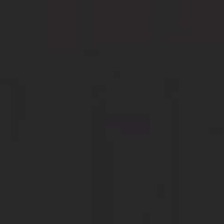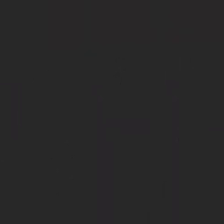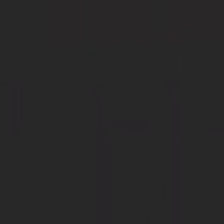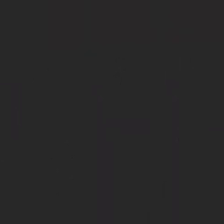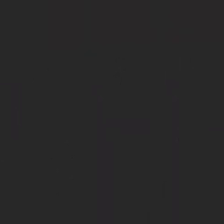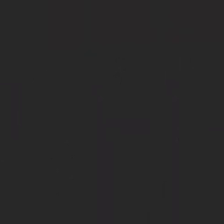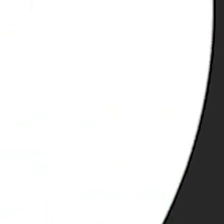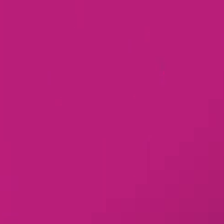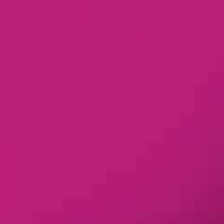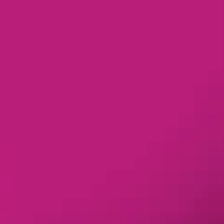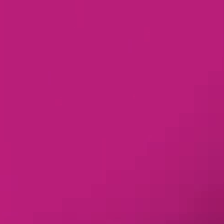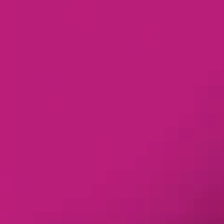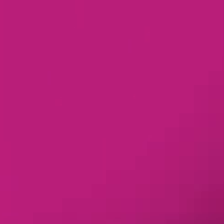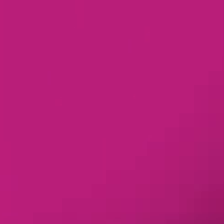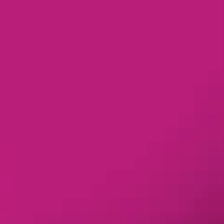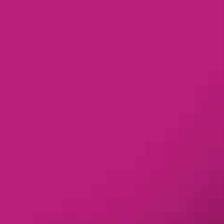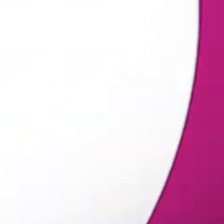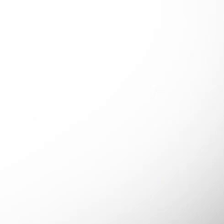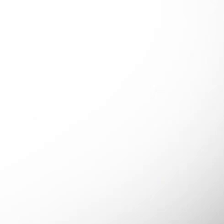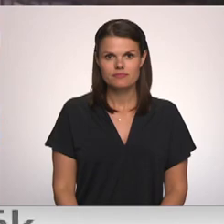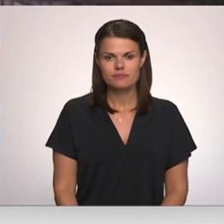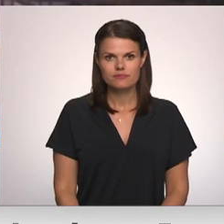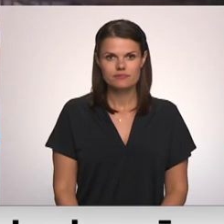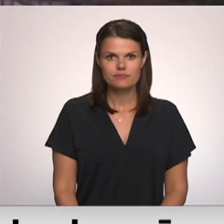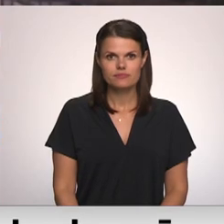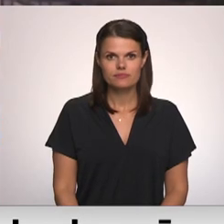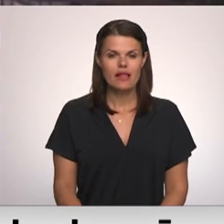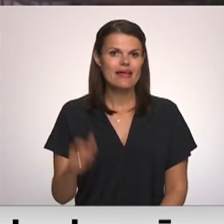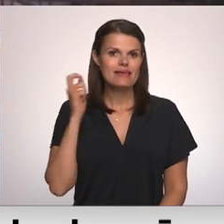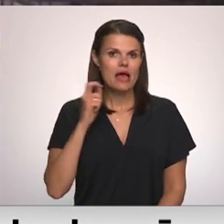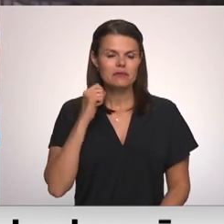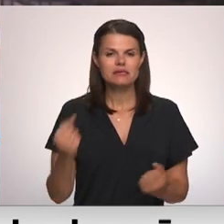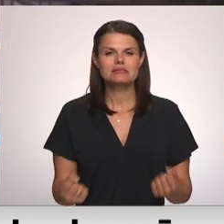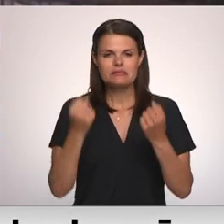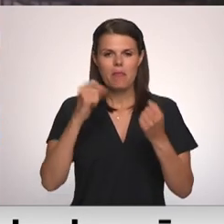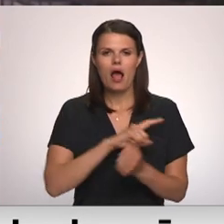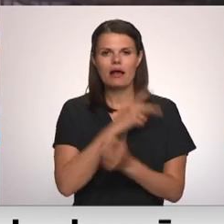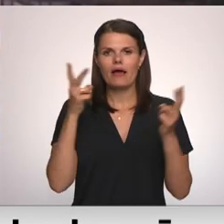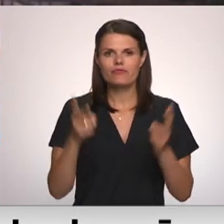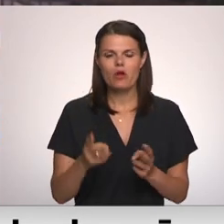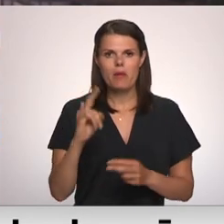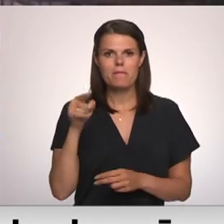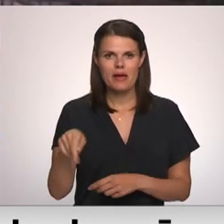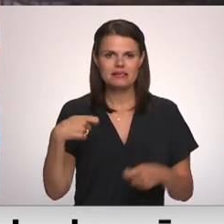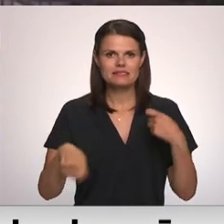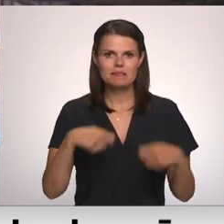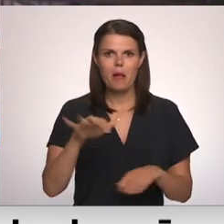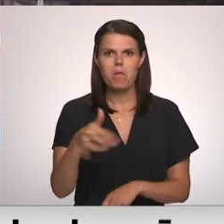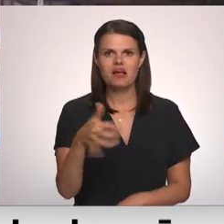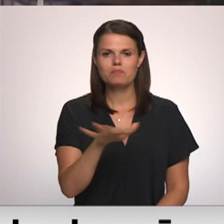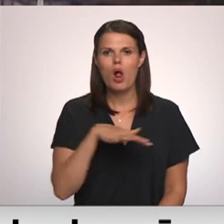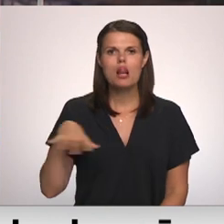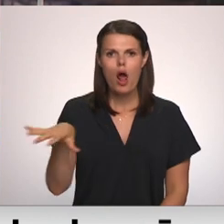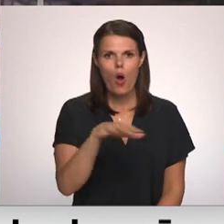Re, viss ēters ir te! Jēkabpilī smagas traumas guvis bērns, kurš spēlējies basketbola